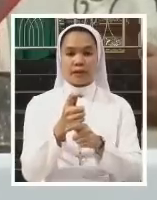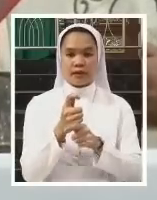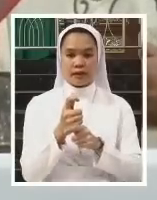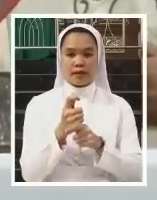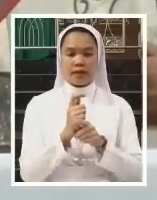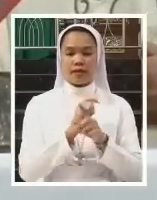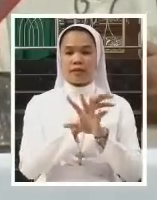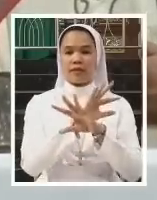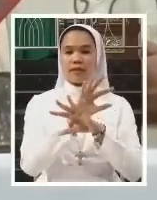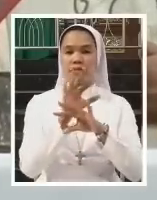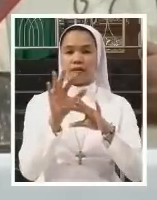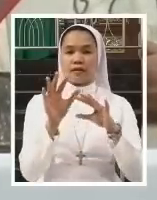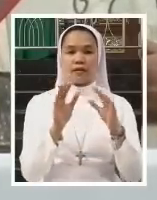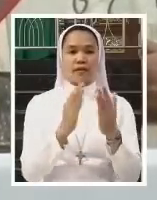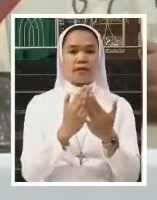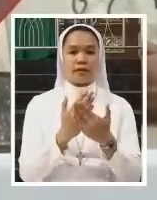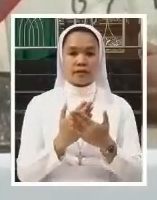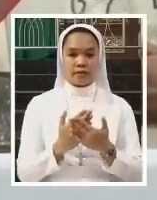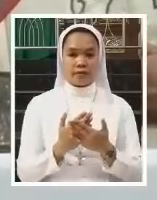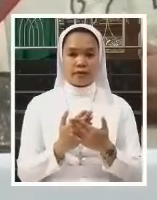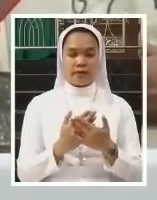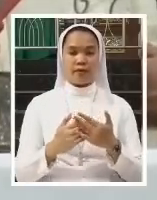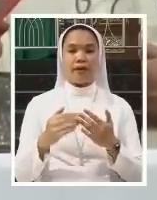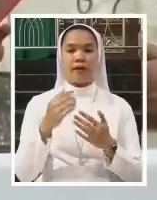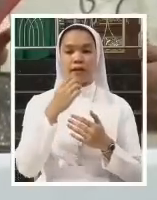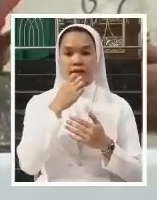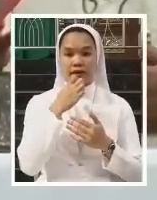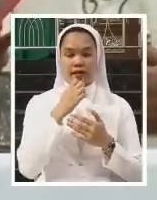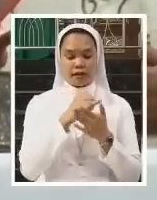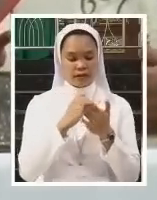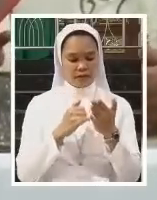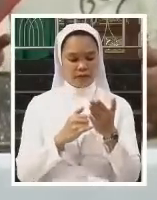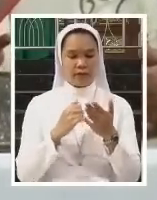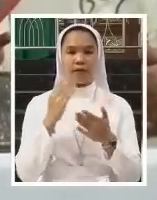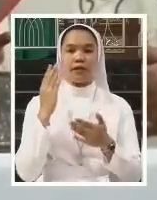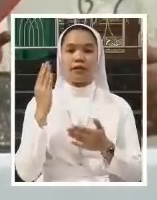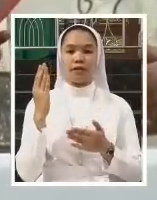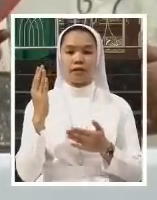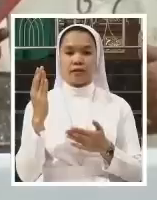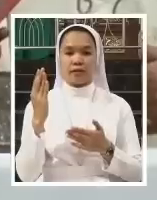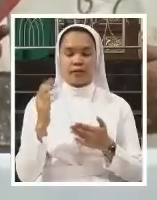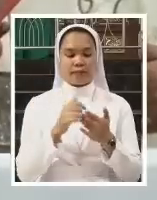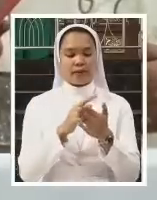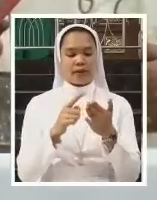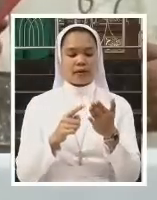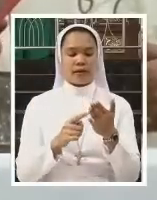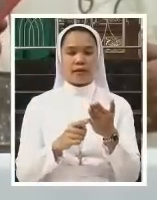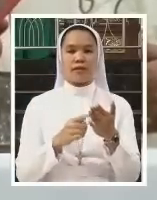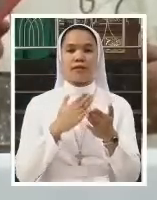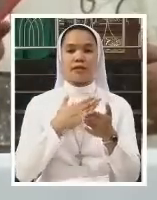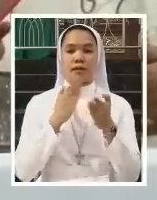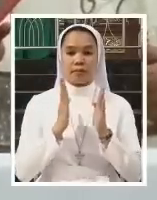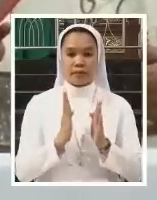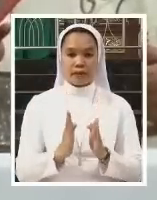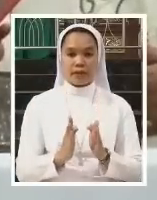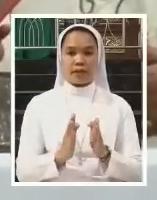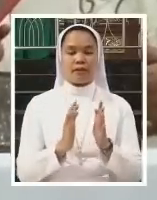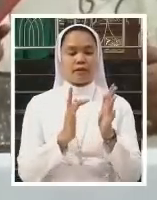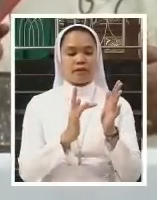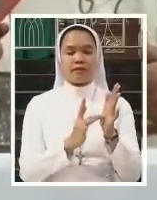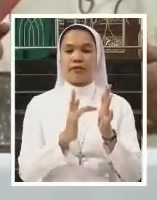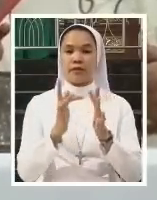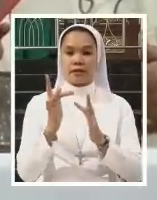mag-ako ka magabos, asin magkakan ka ini, ta ini ang sakuyang